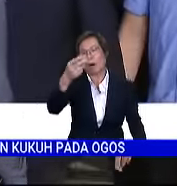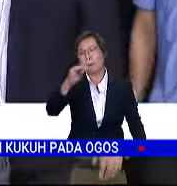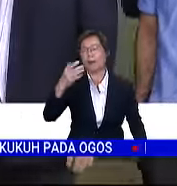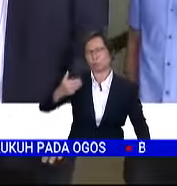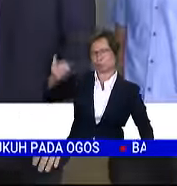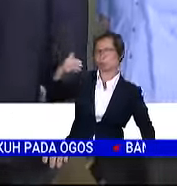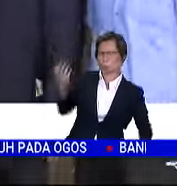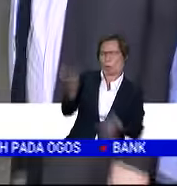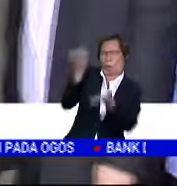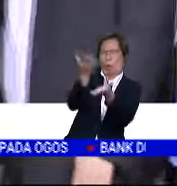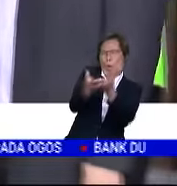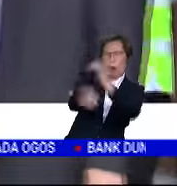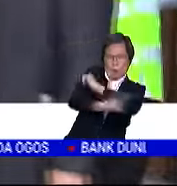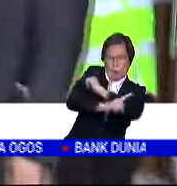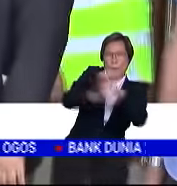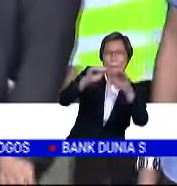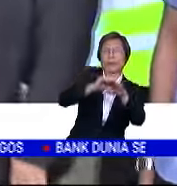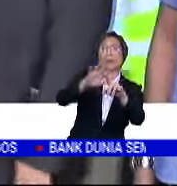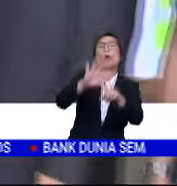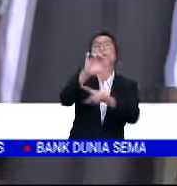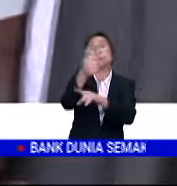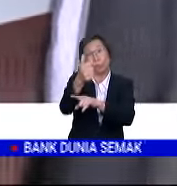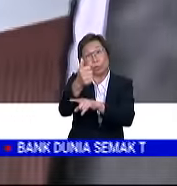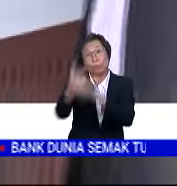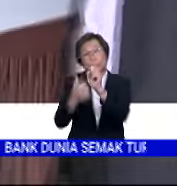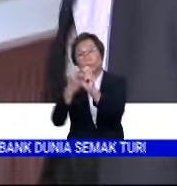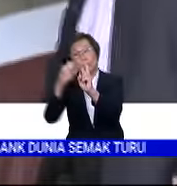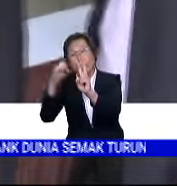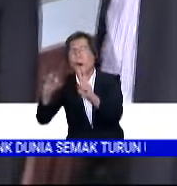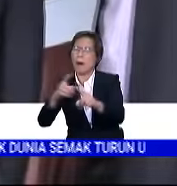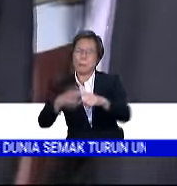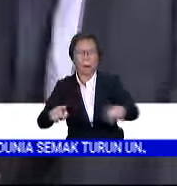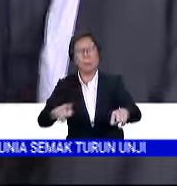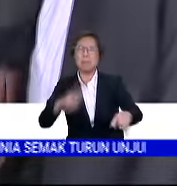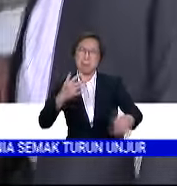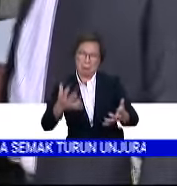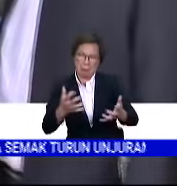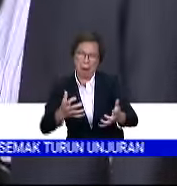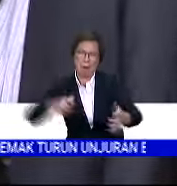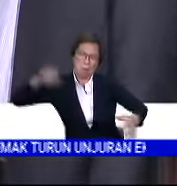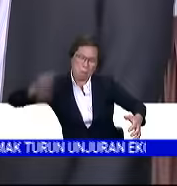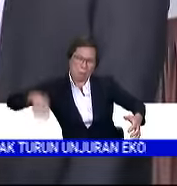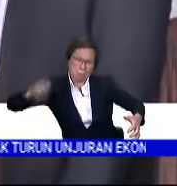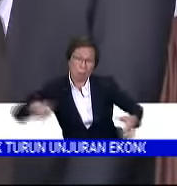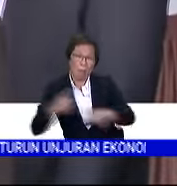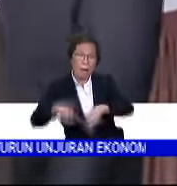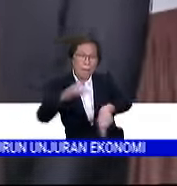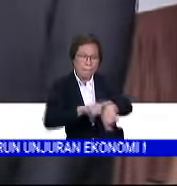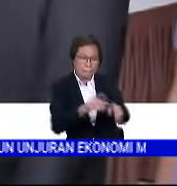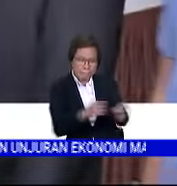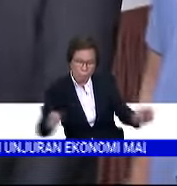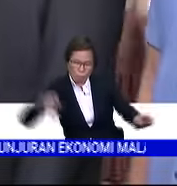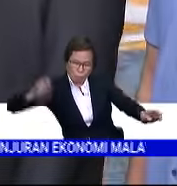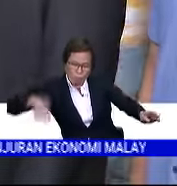ini pernah ditawarkan kompaun pada Oktober 2019 namun memilih untuk dibicarakan. Semasa tempoh perbicaraan